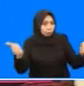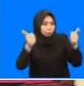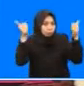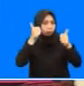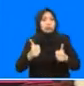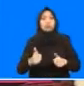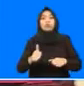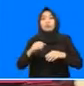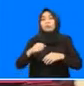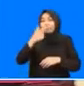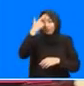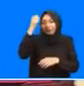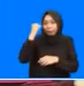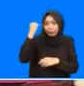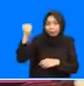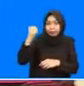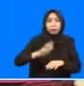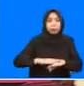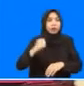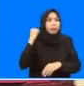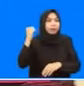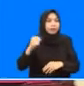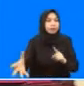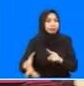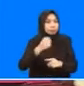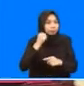merdeka berbudaya. Terima kasih.